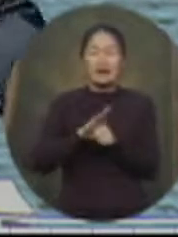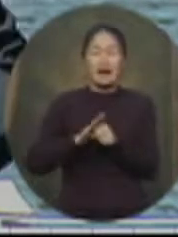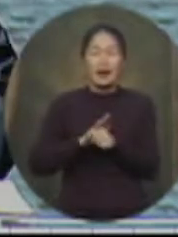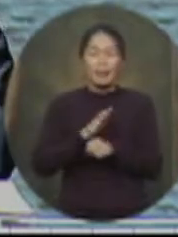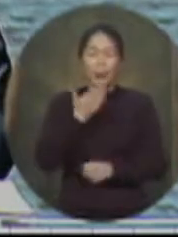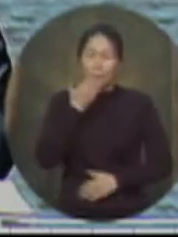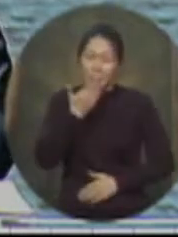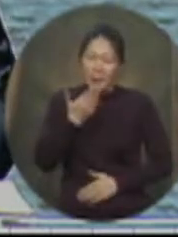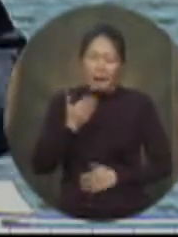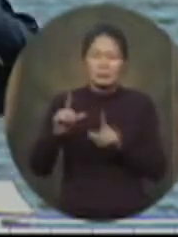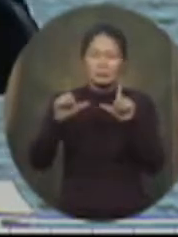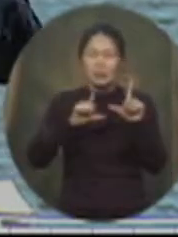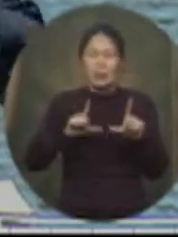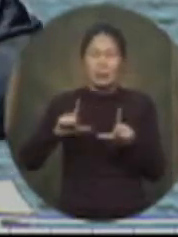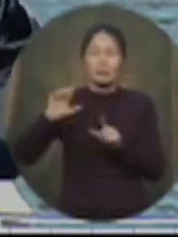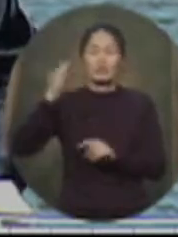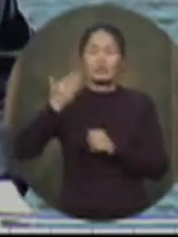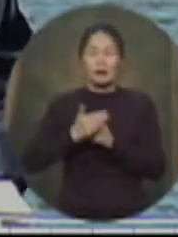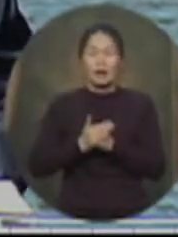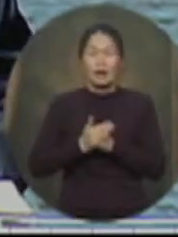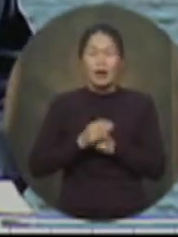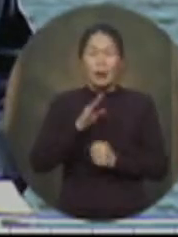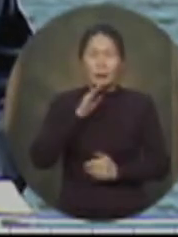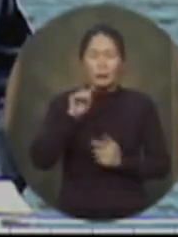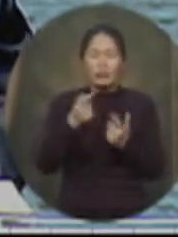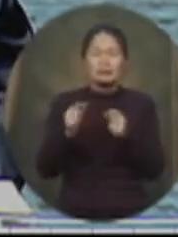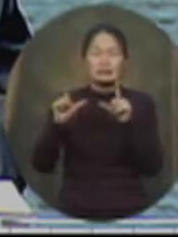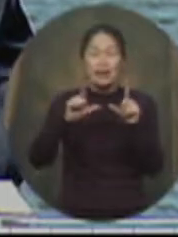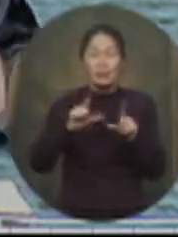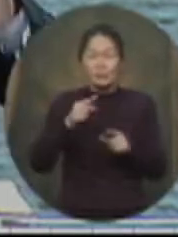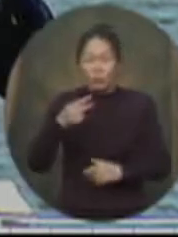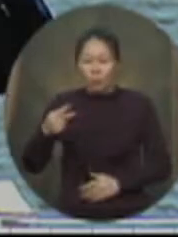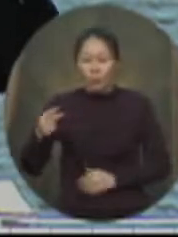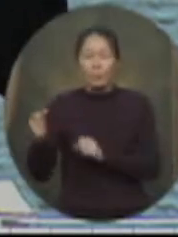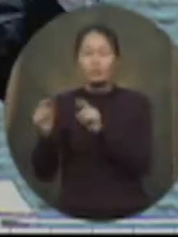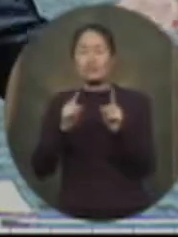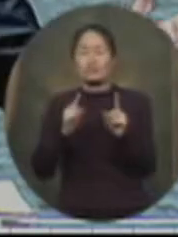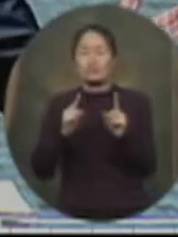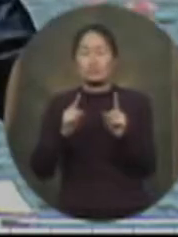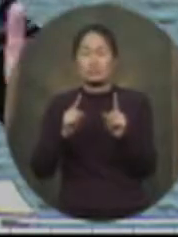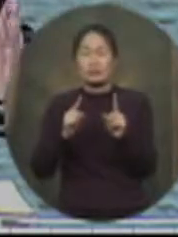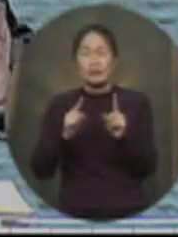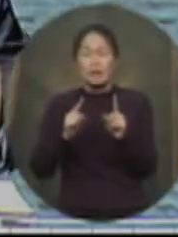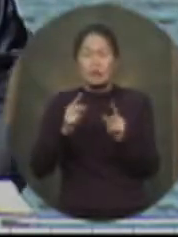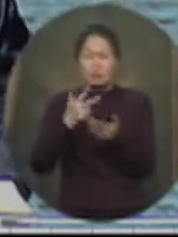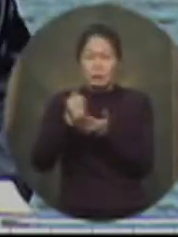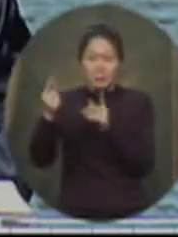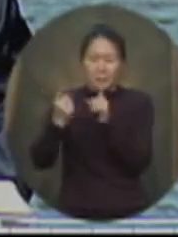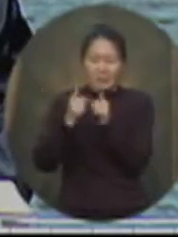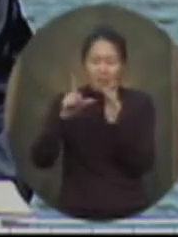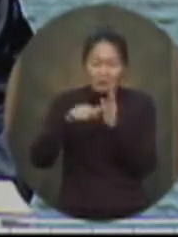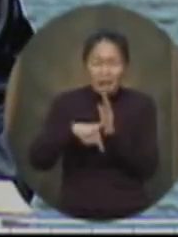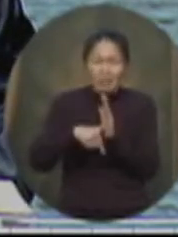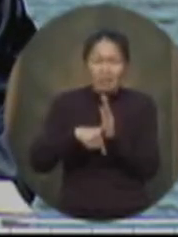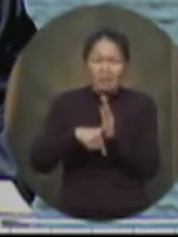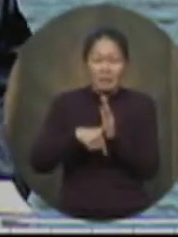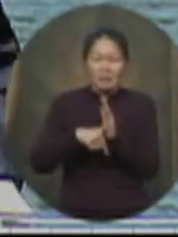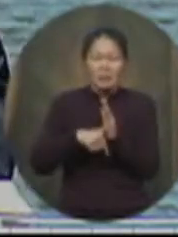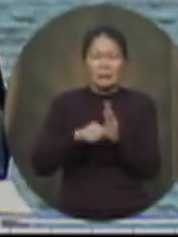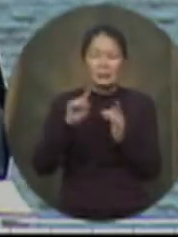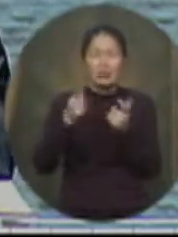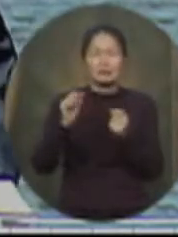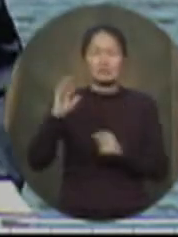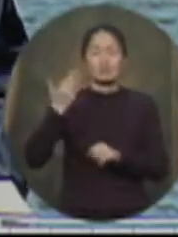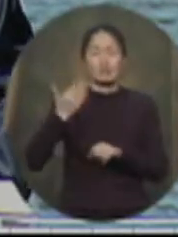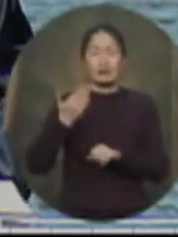있게 되는 것입니다 이걸 부음 이라고 하는 것입니다 주님을 만나는 눈이 열릴 때 그렇게 되어지는 것입니다 사도